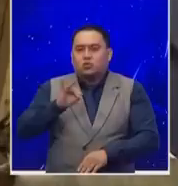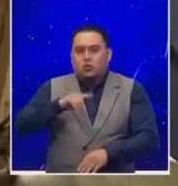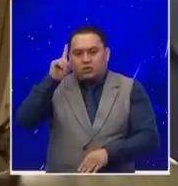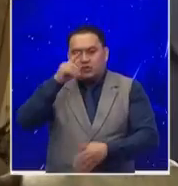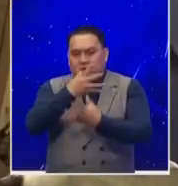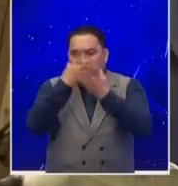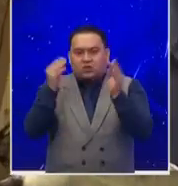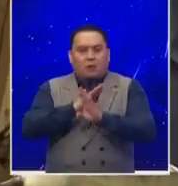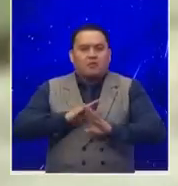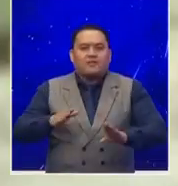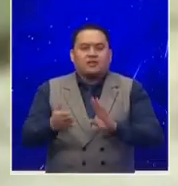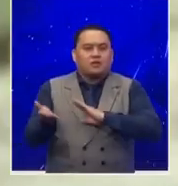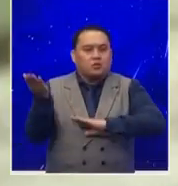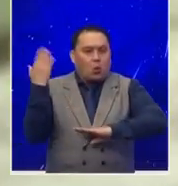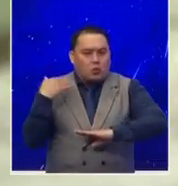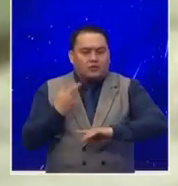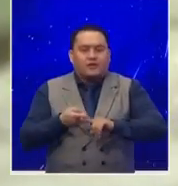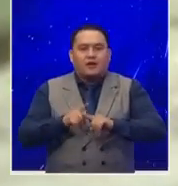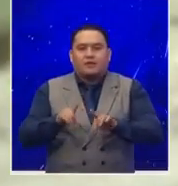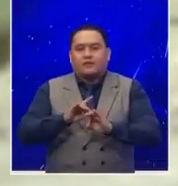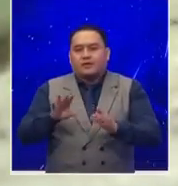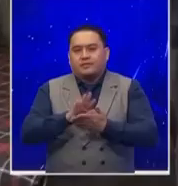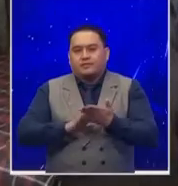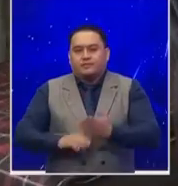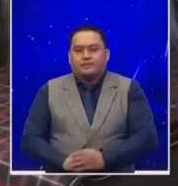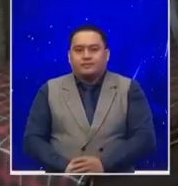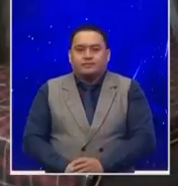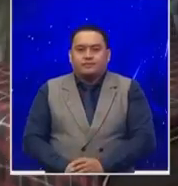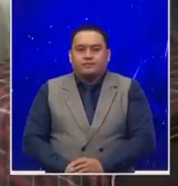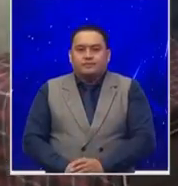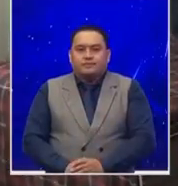должны забывать наследие нашего народа, говорит Даулет Даданбаев.